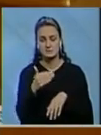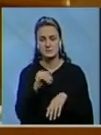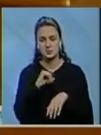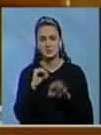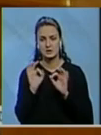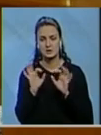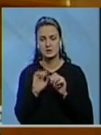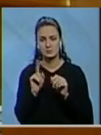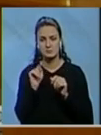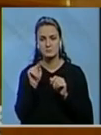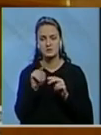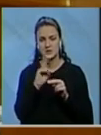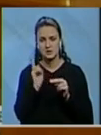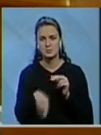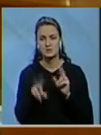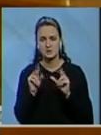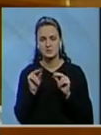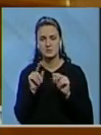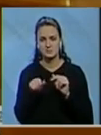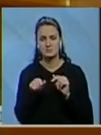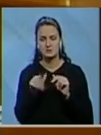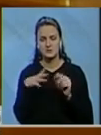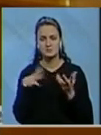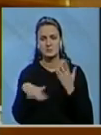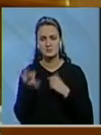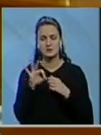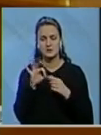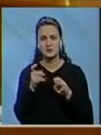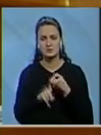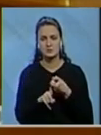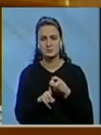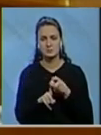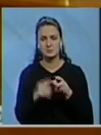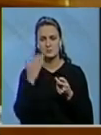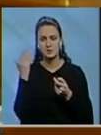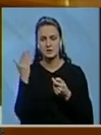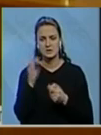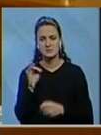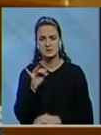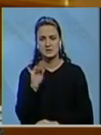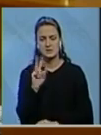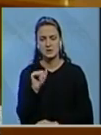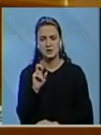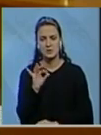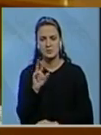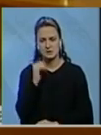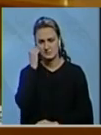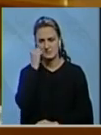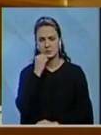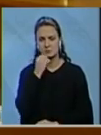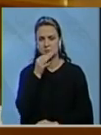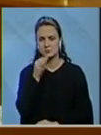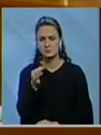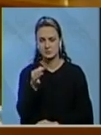პრეზიდენტმა განაცხადა, რომ მათ დაასრულეს წარმატებით მუშაობა საქართველოსთან დაკავშირებულ მოხსენებაზე. ირაკლი კობახიძე მადლობა